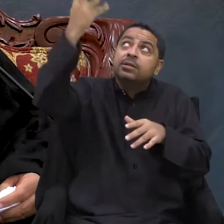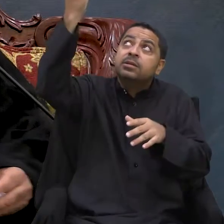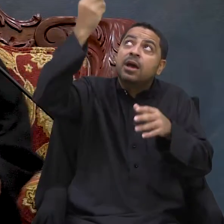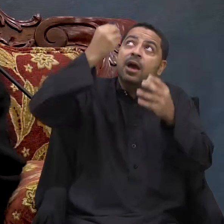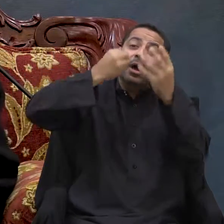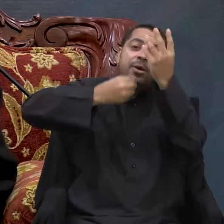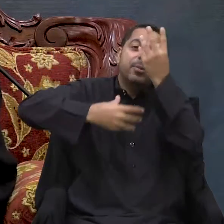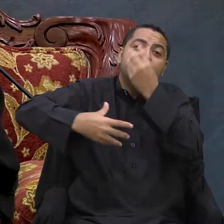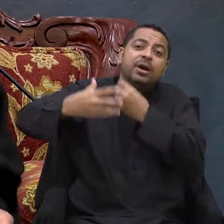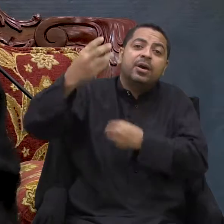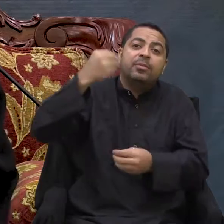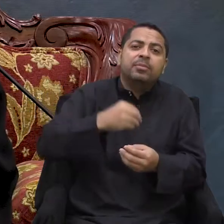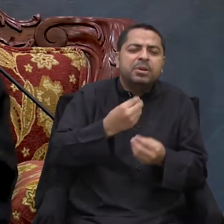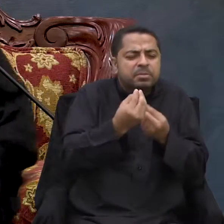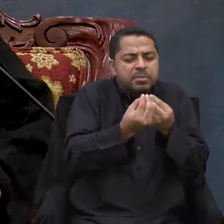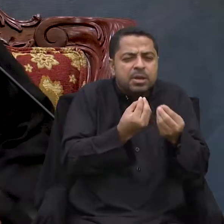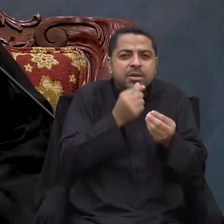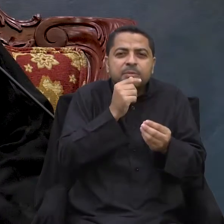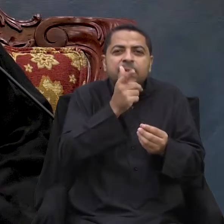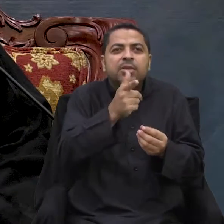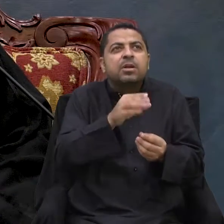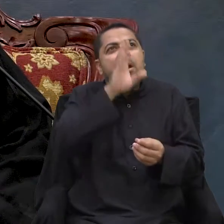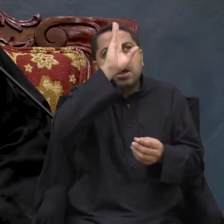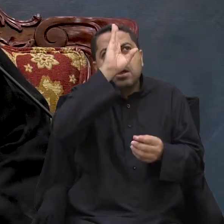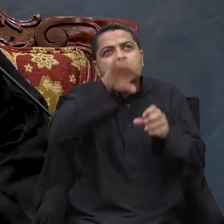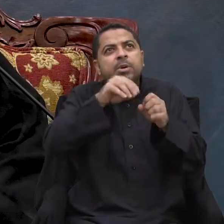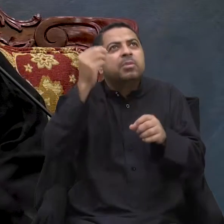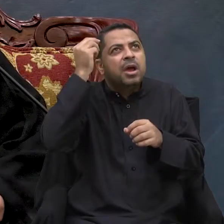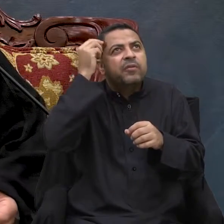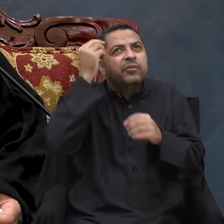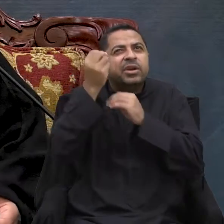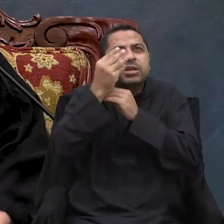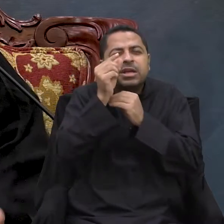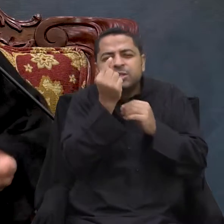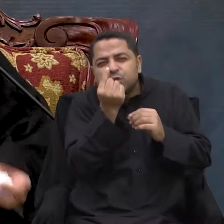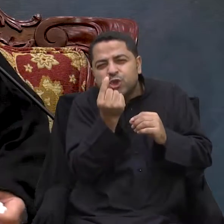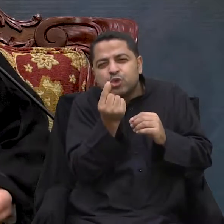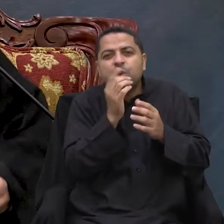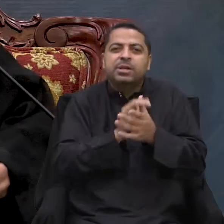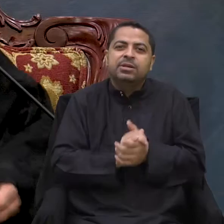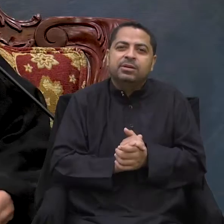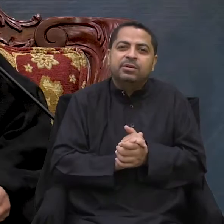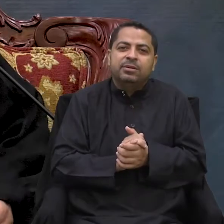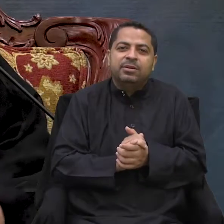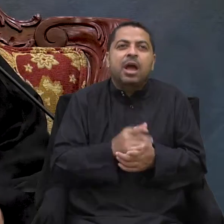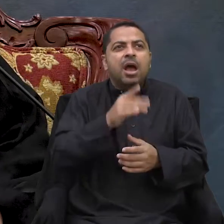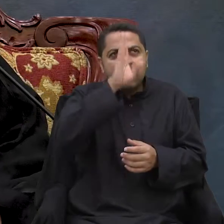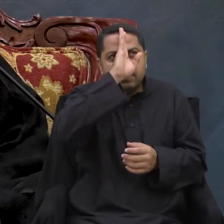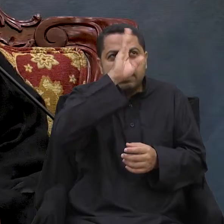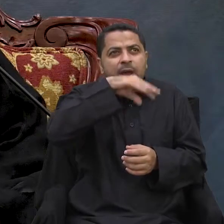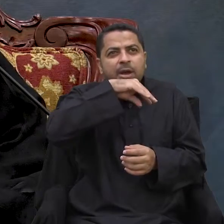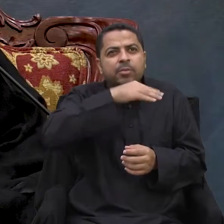البركة. حتى لو تذاكر بسيط، حتى لو ما في معلومات عالية ومهمة